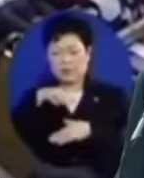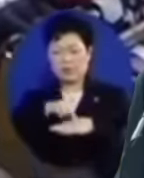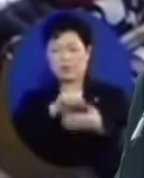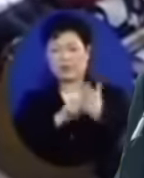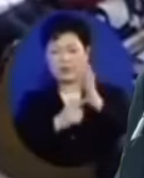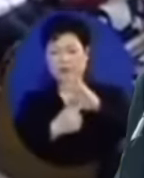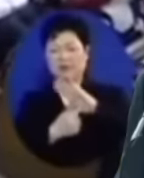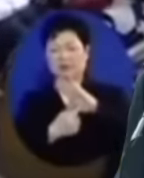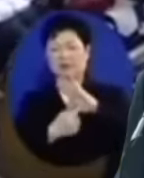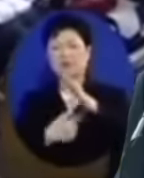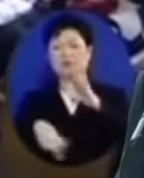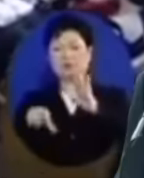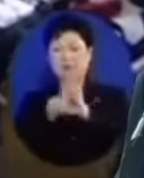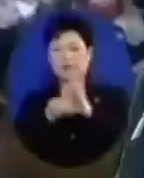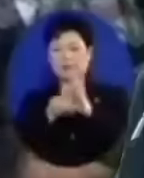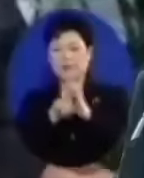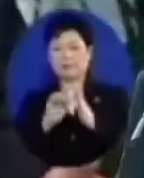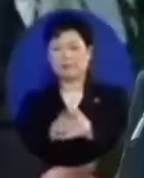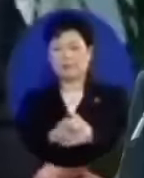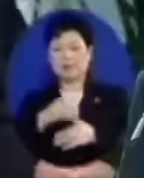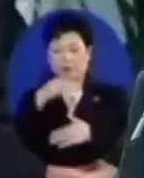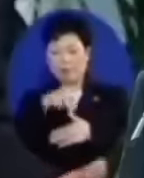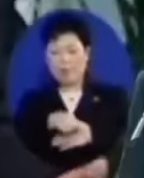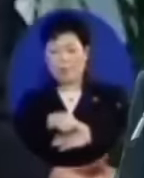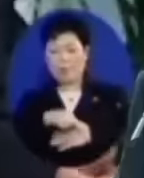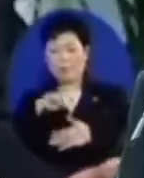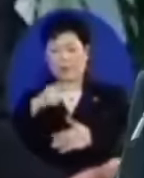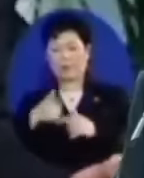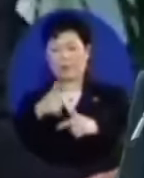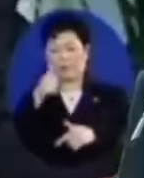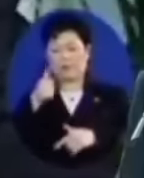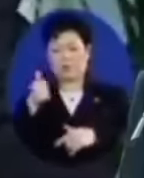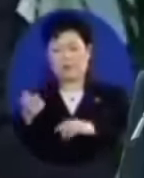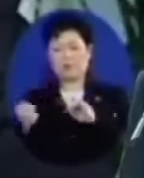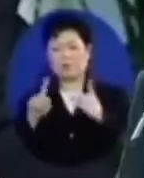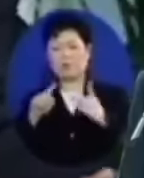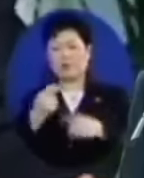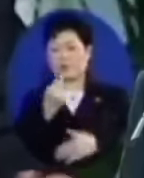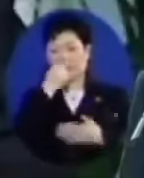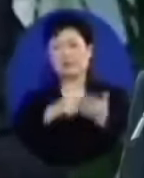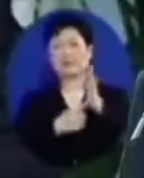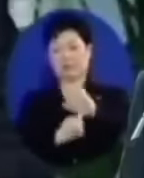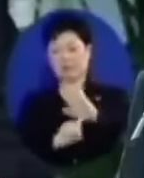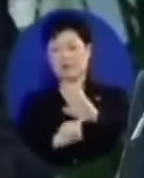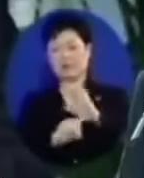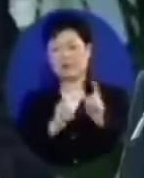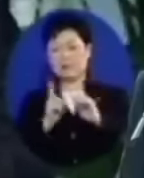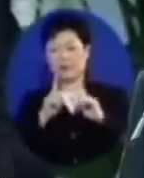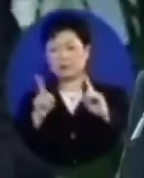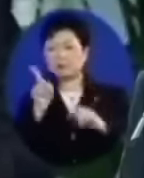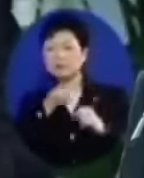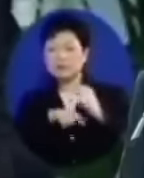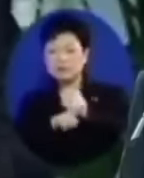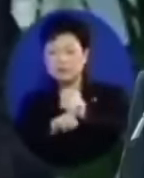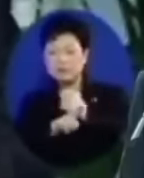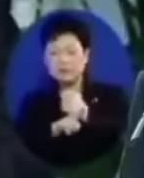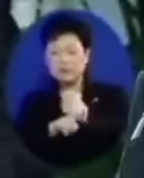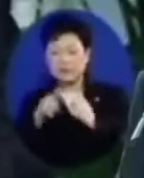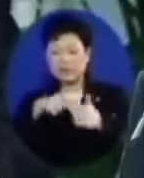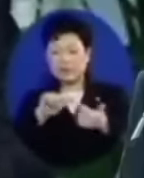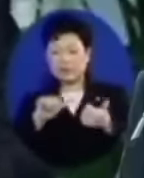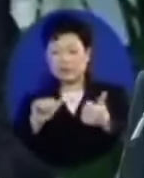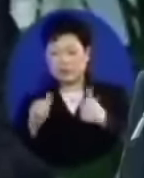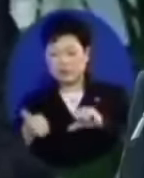됩니다. 이목구비를 가진 우리 몸에도 예수님의 부활의 생명이 나타나는 것입니다. 이 말은 무엇이냐면 예수의 죽음을